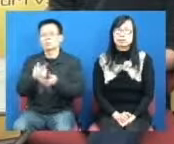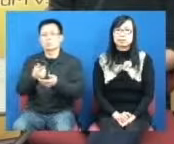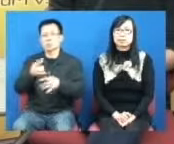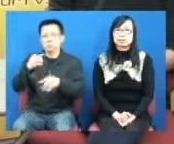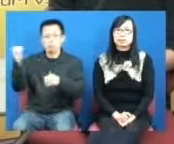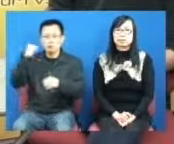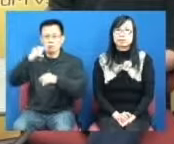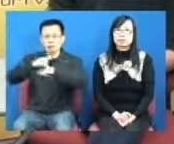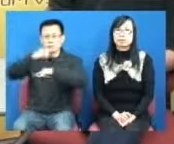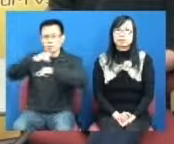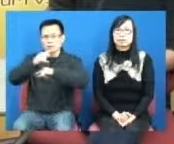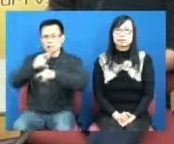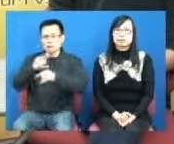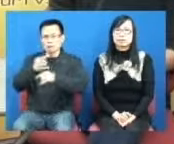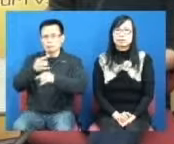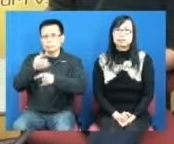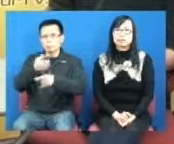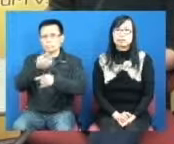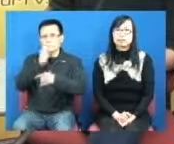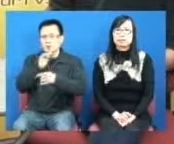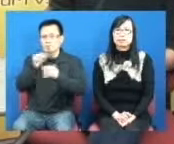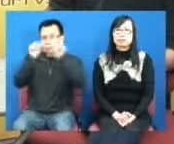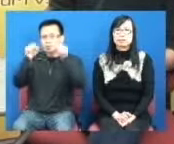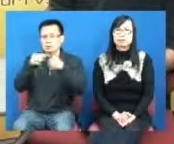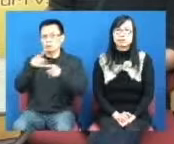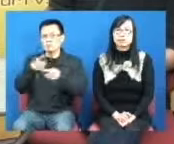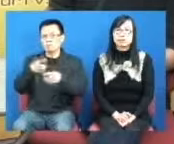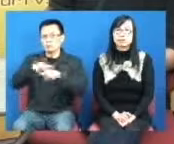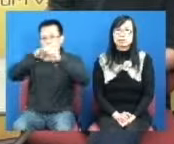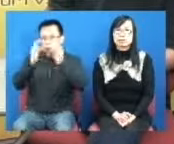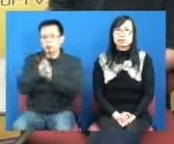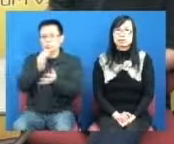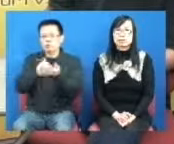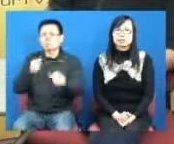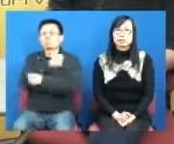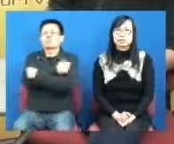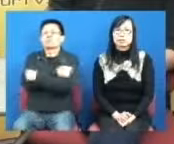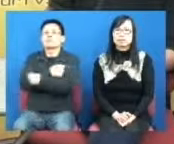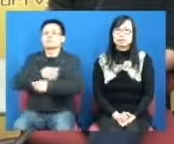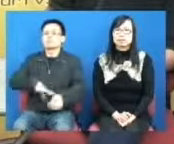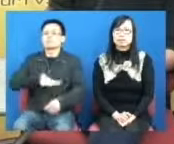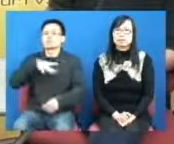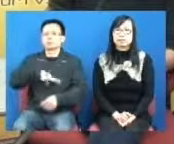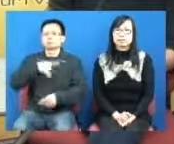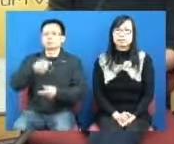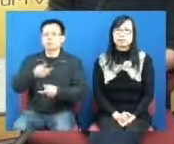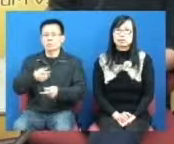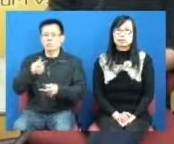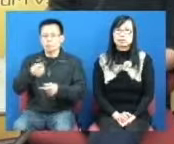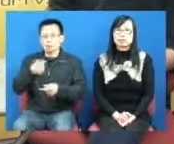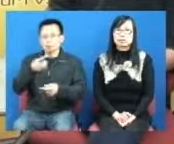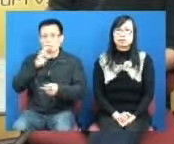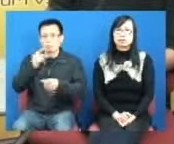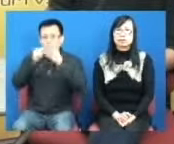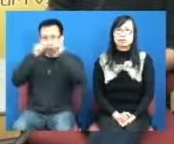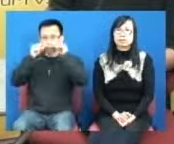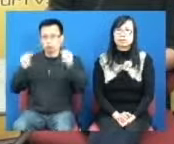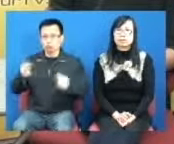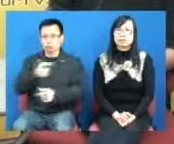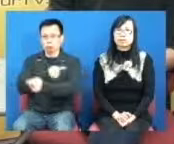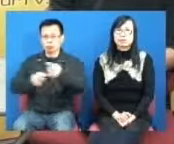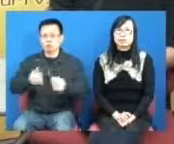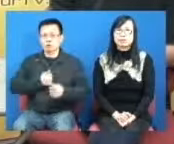積金的隱身問題就是整個退休保障制度的不足我們就其實認為當才爺現在好像